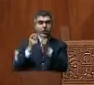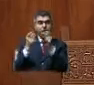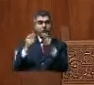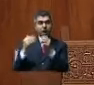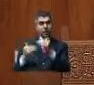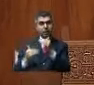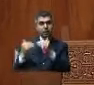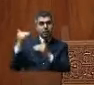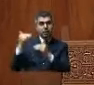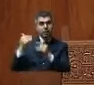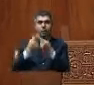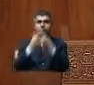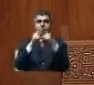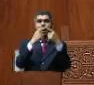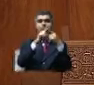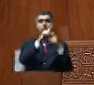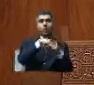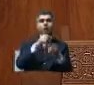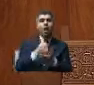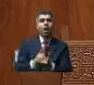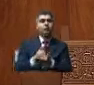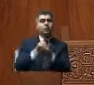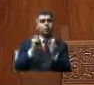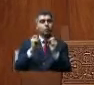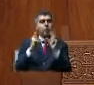يعني في مختلف المجالات.